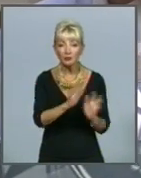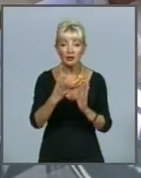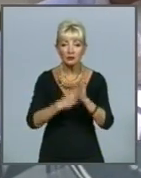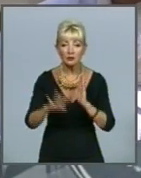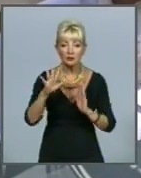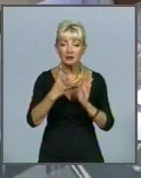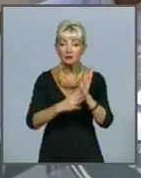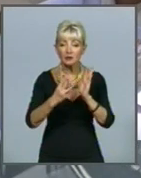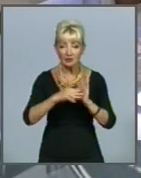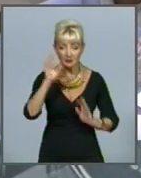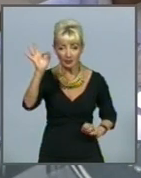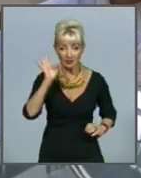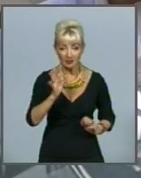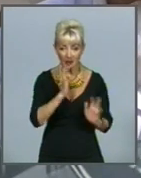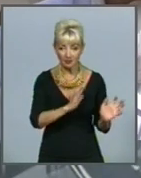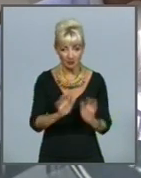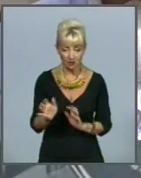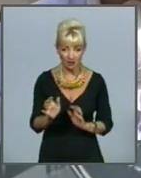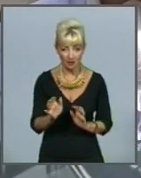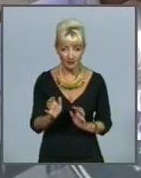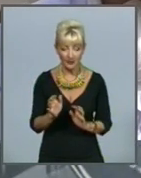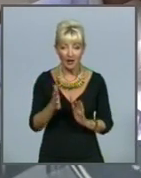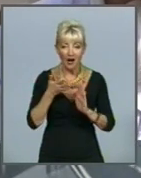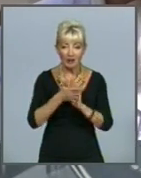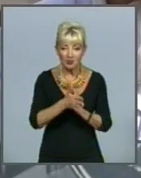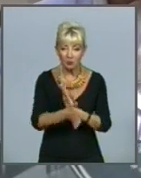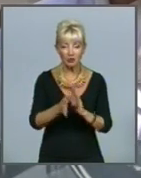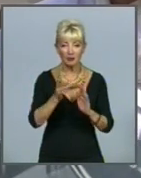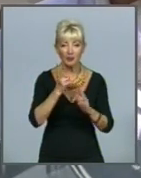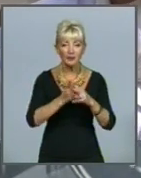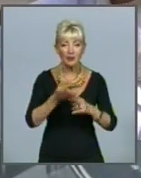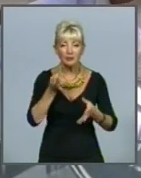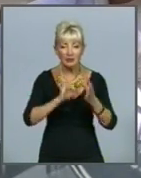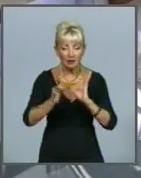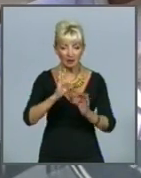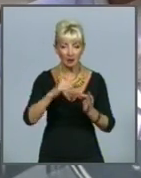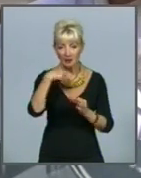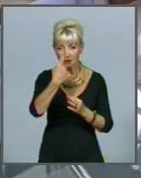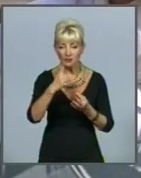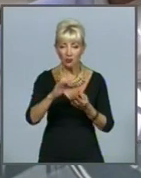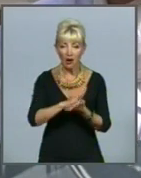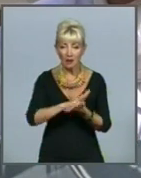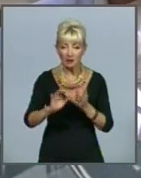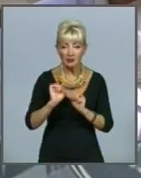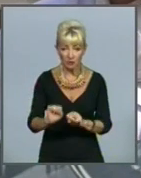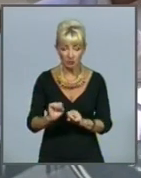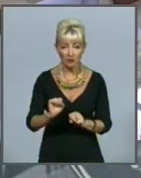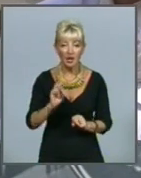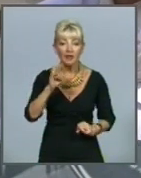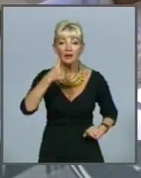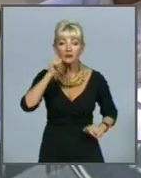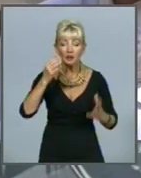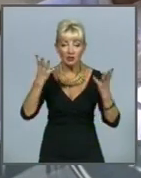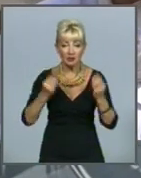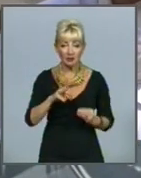95-98% обеспечение расходниками, медикаментами, средствами индивидуальной защиты. Буквально на вчерашний день мы получили